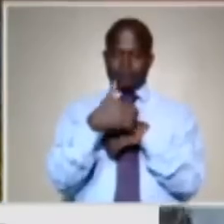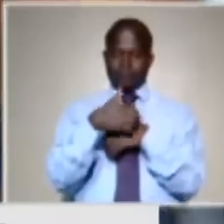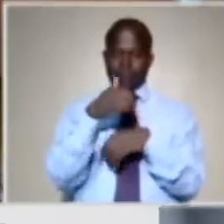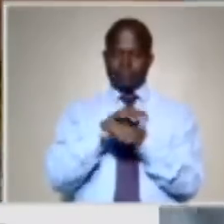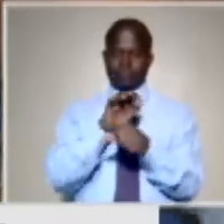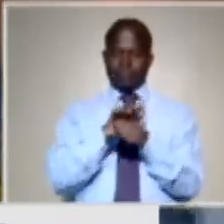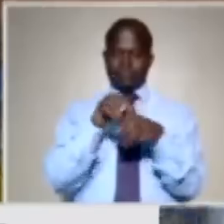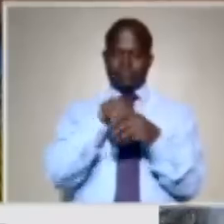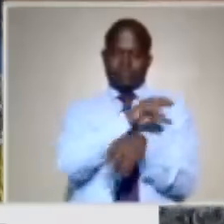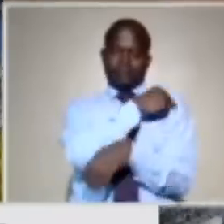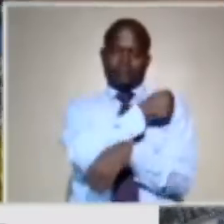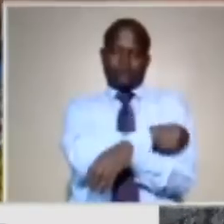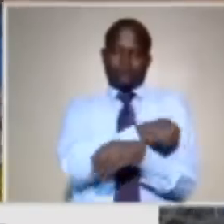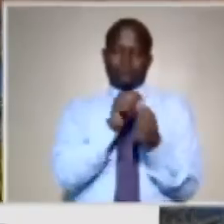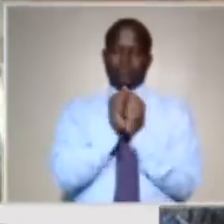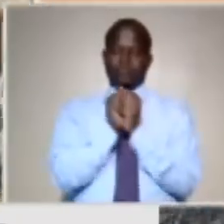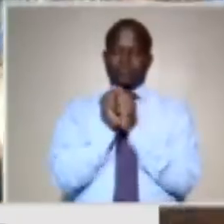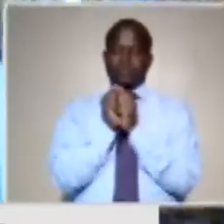nakomeretse ndi mu bitaro